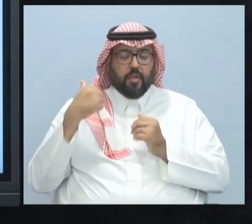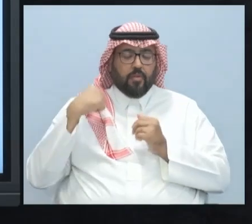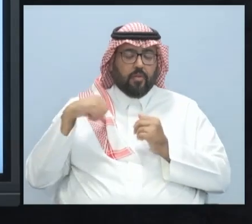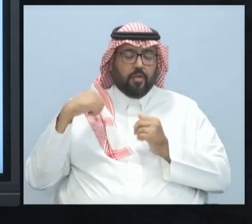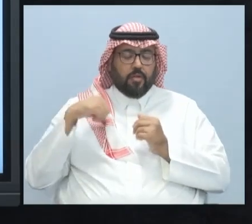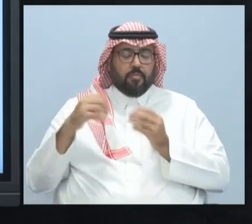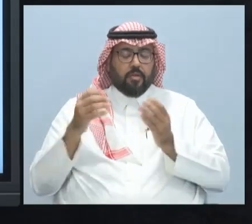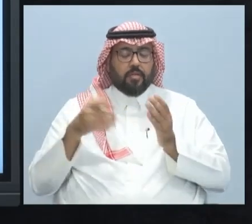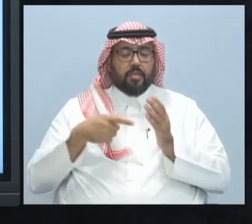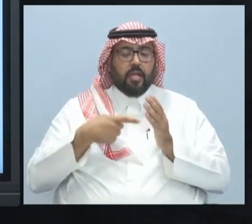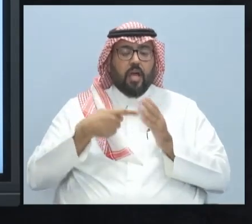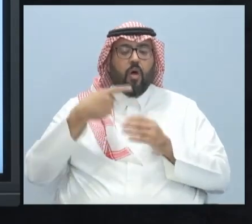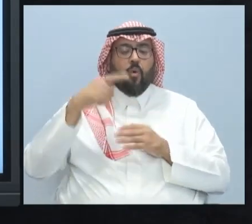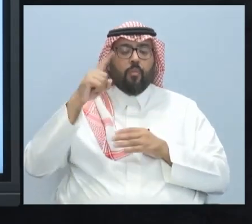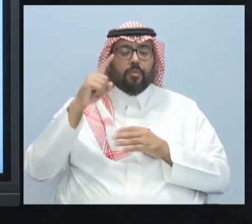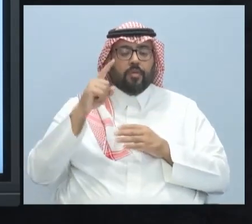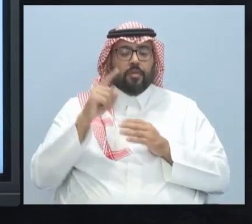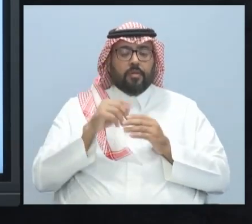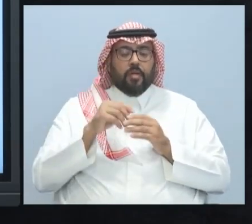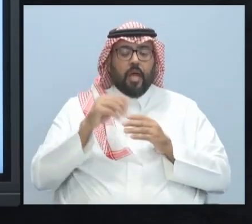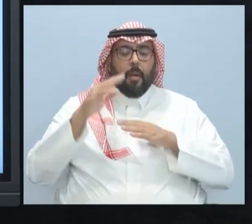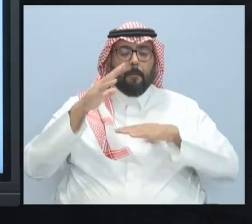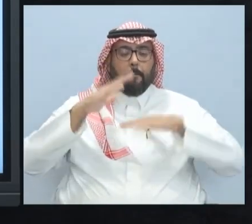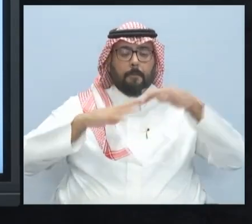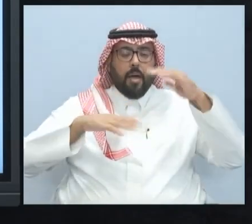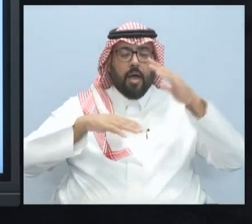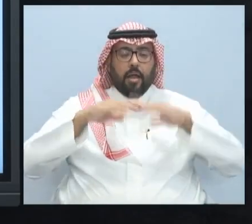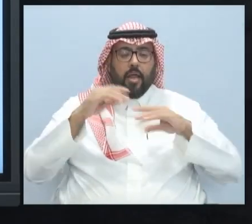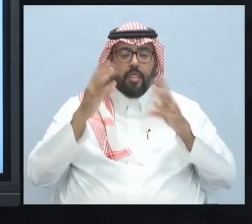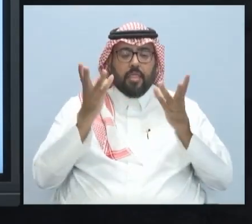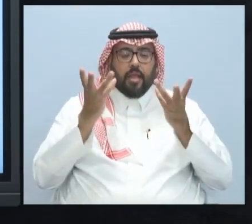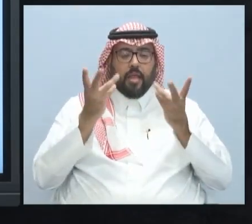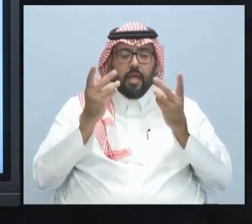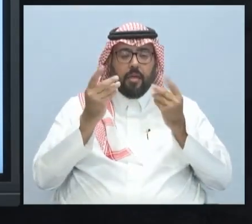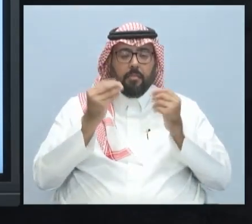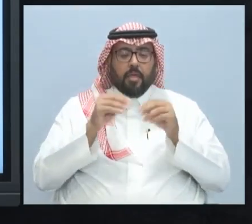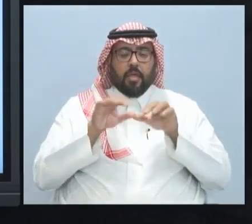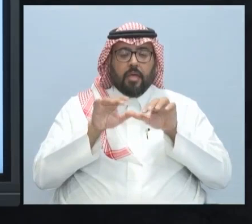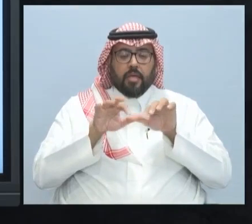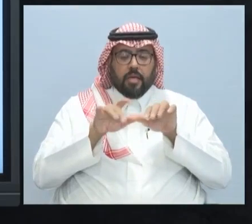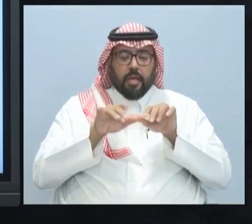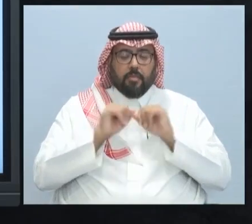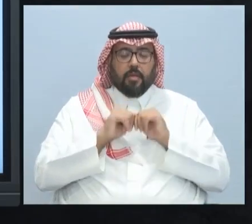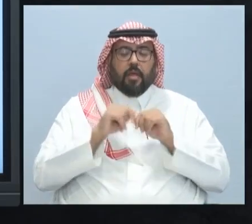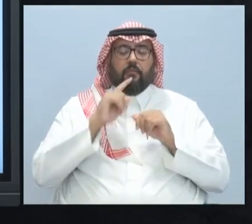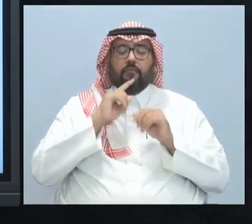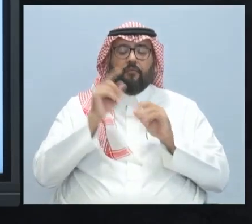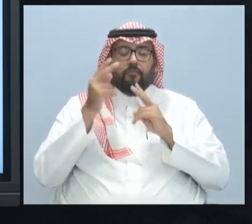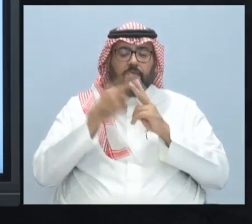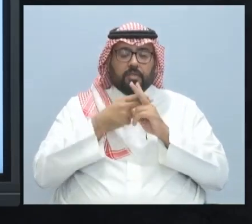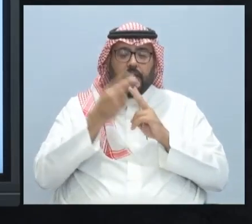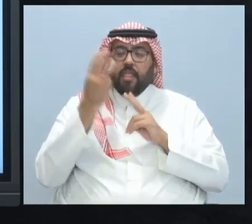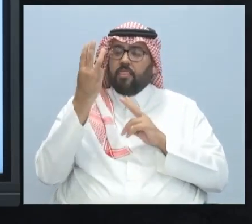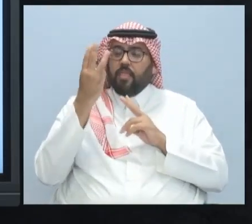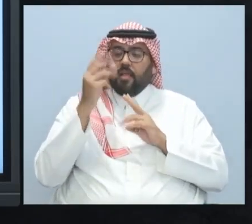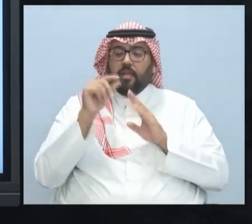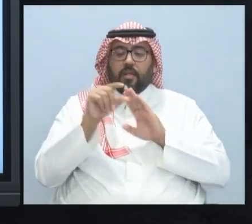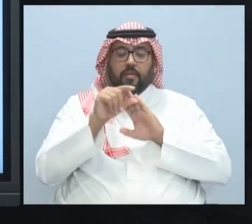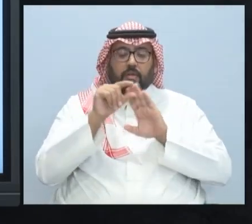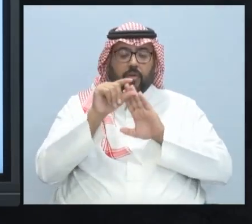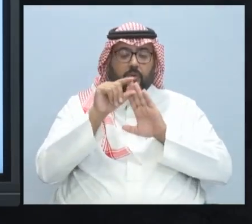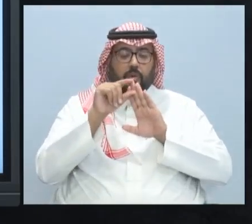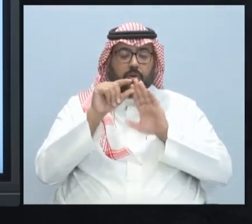طلاب الصف الاول متوسط في ماده المهارات الرقميه الفصل الدراسي الثالث سنكون باذن الله معا في هذا الدرس درس